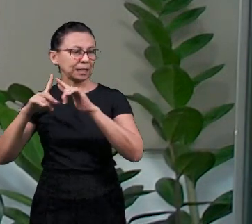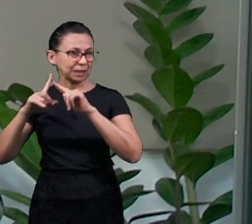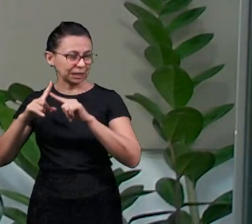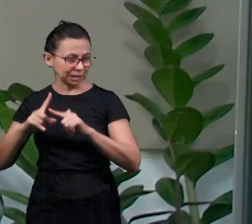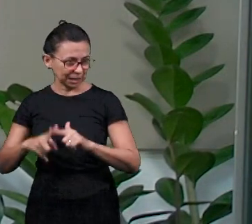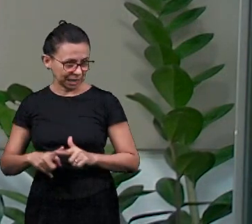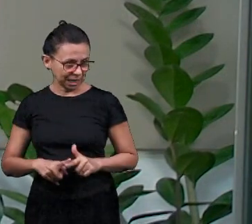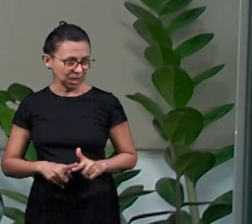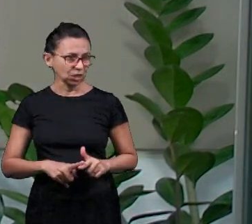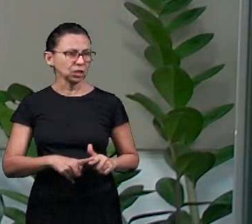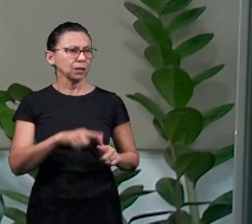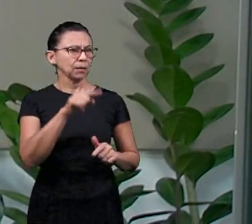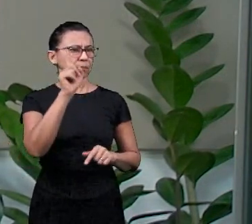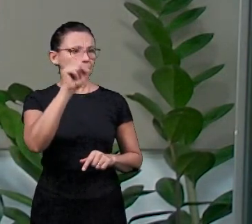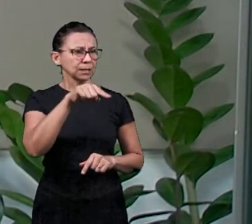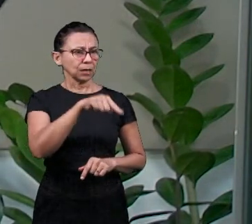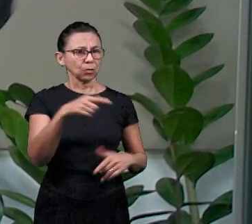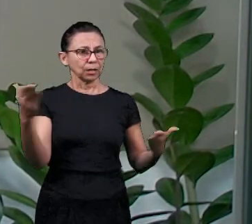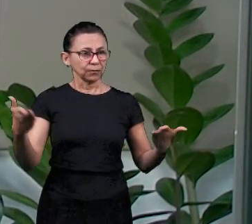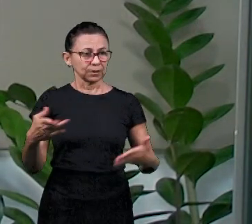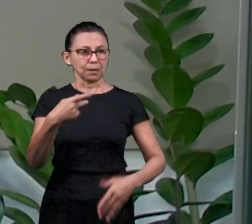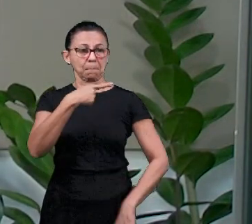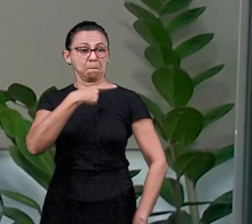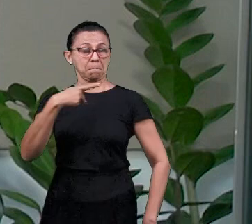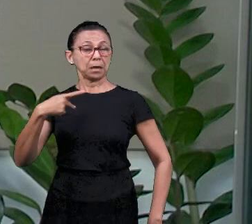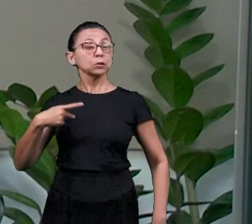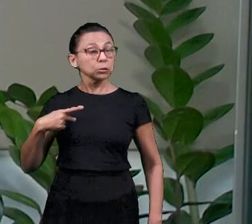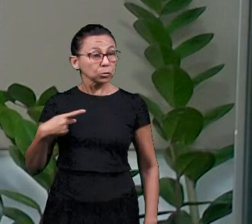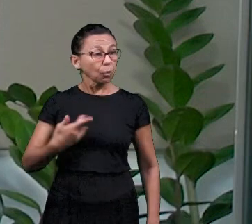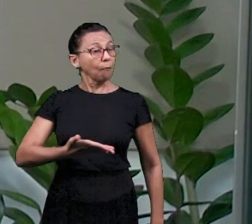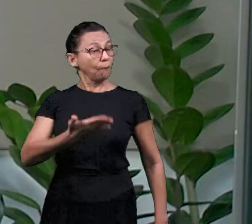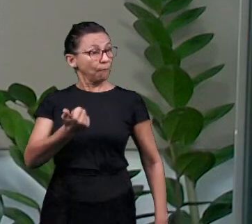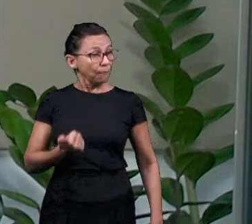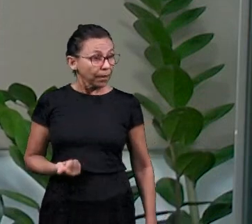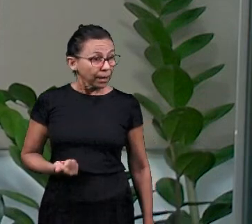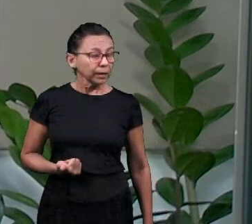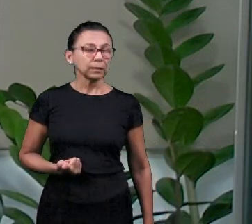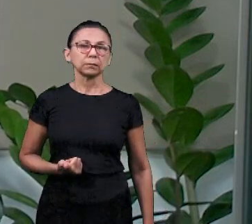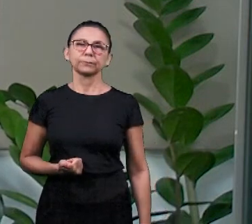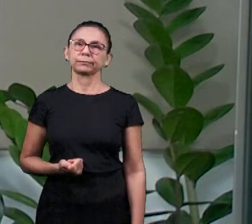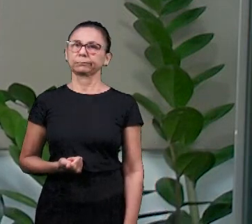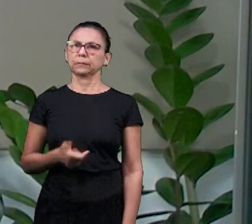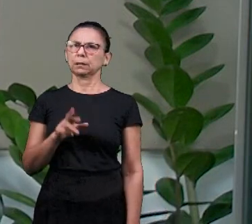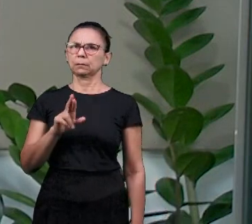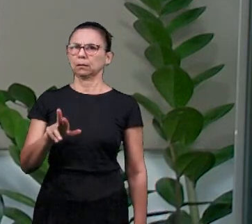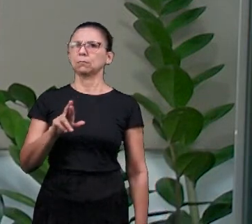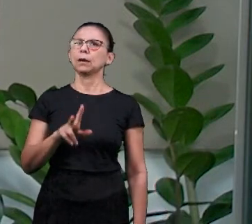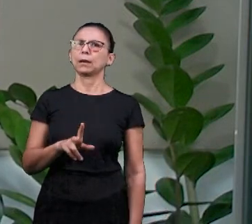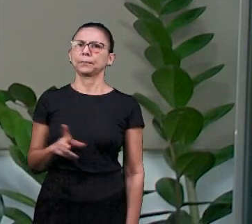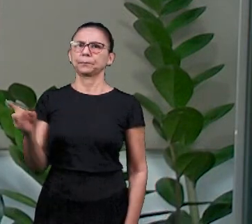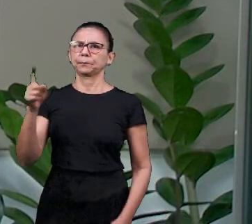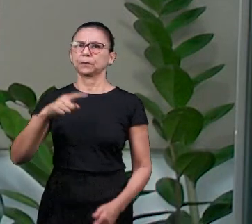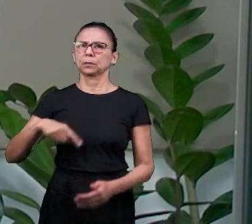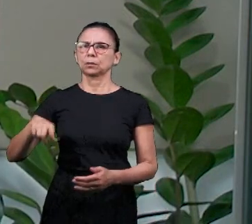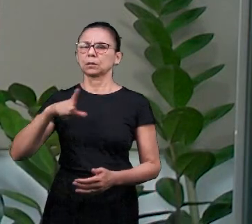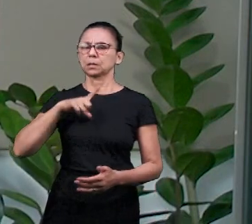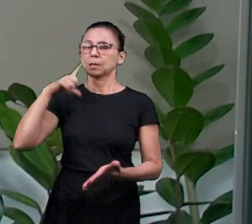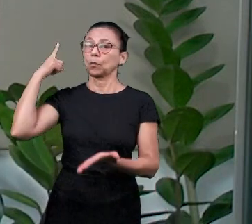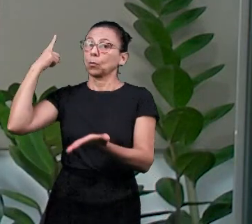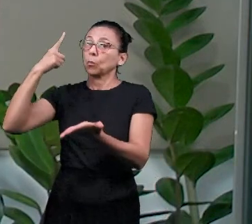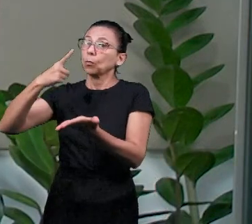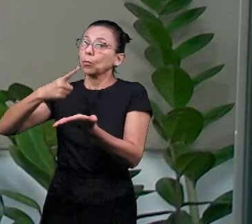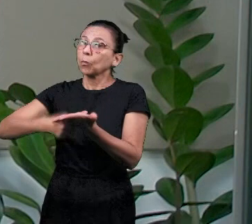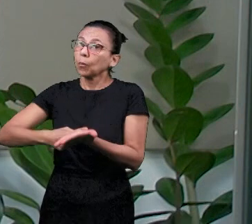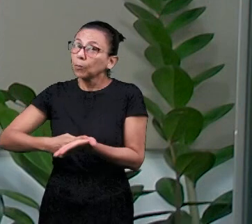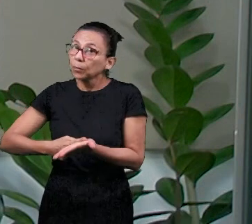le jus de raisin tous les jours. Non, ça n'existe pas. Nous avons un engagement qui est notre grande préoccupation avec